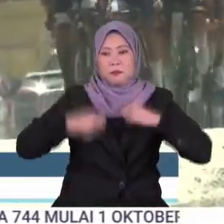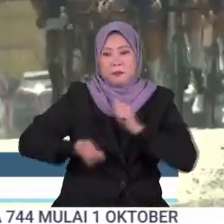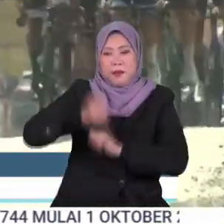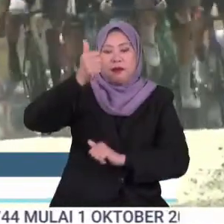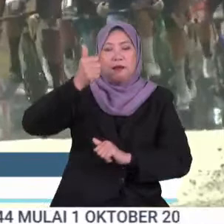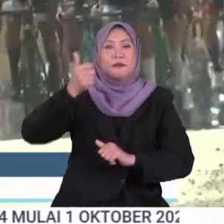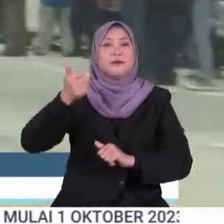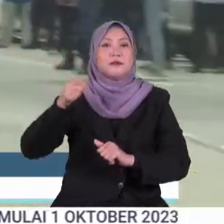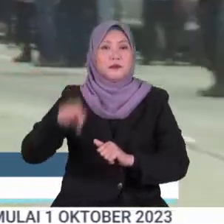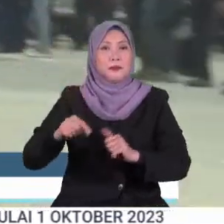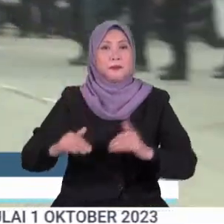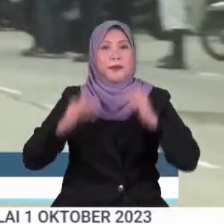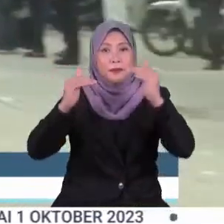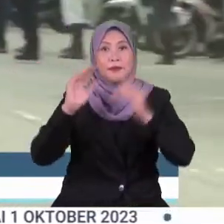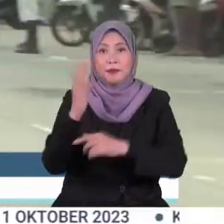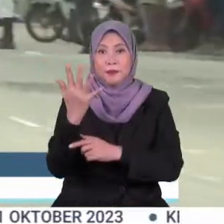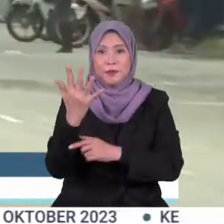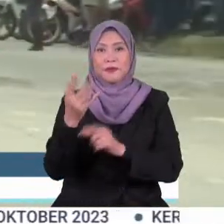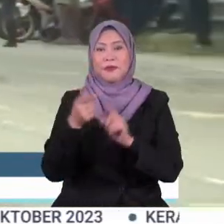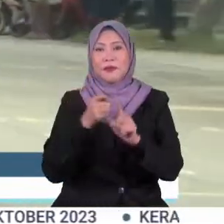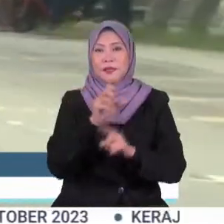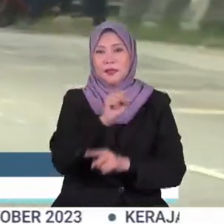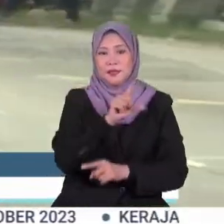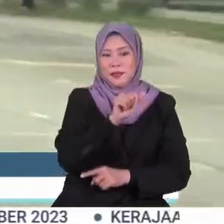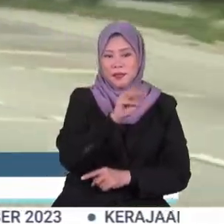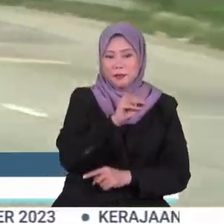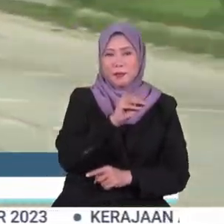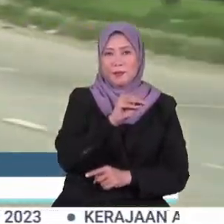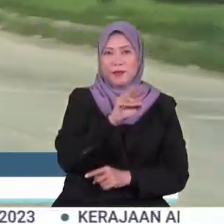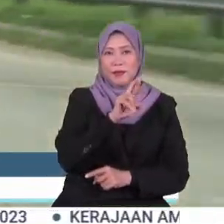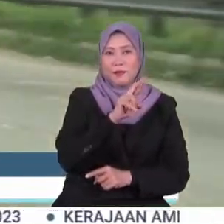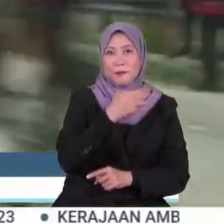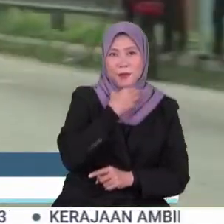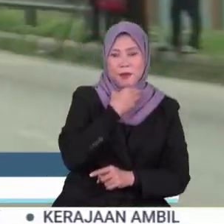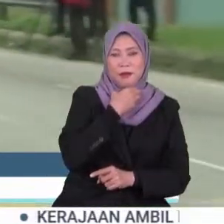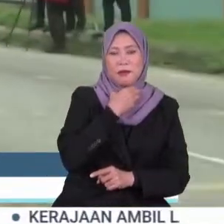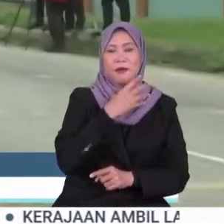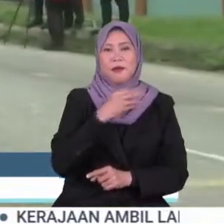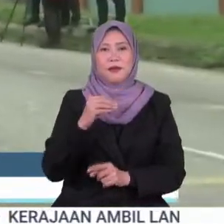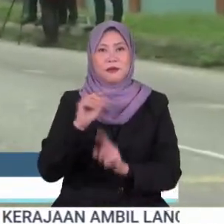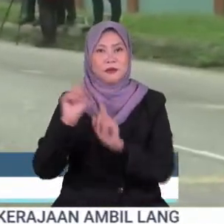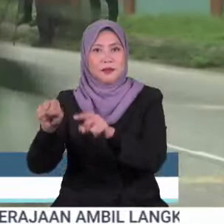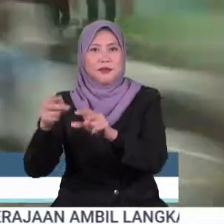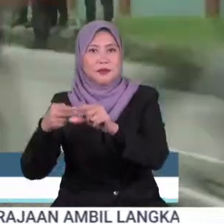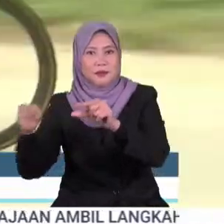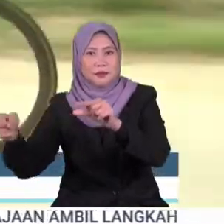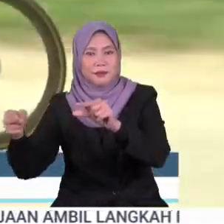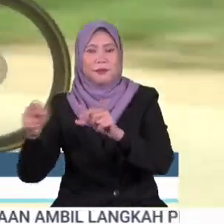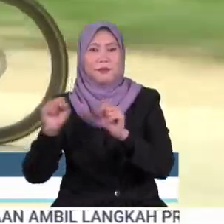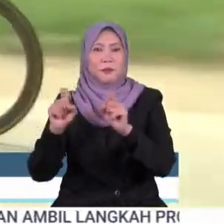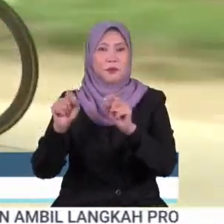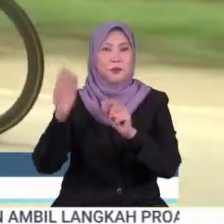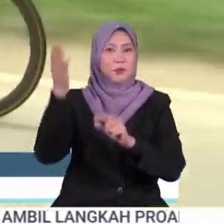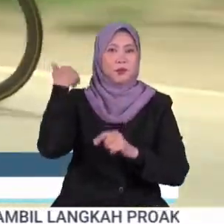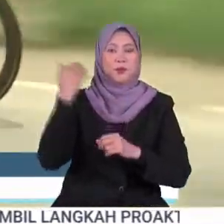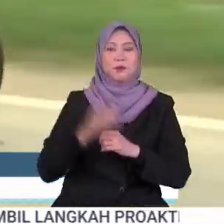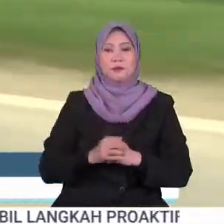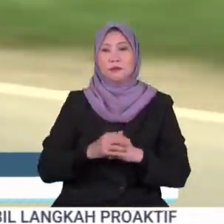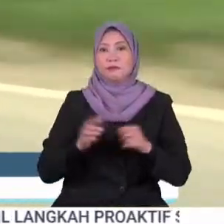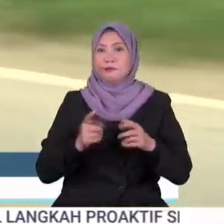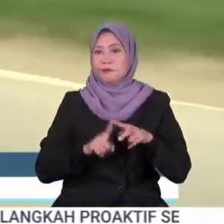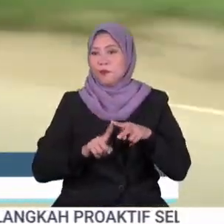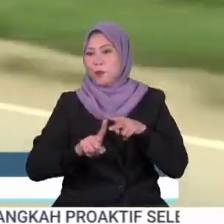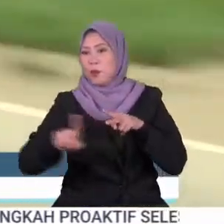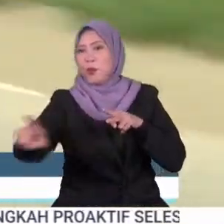sejak menjuari peringkat kelima dari Slim River Perak ke Genting Highlands pada Rabu lalu. Dalam pada itu, jersi orange selaku Raja Pecut